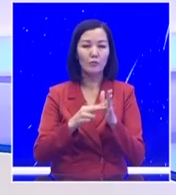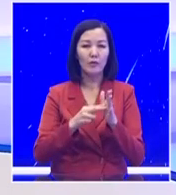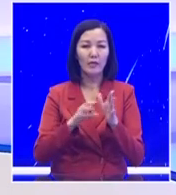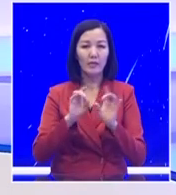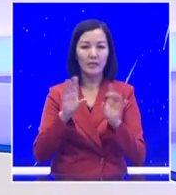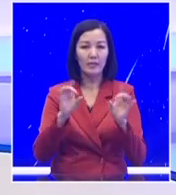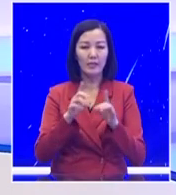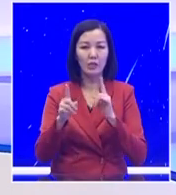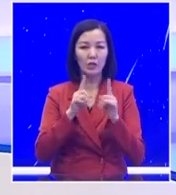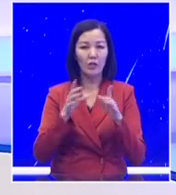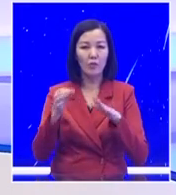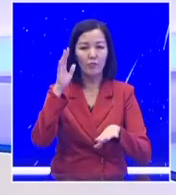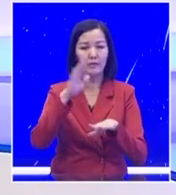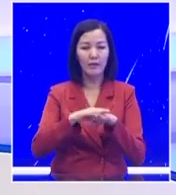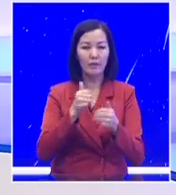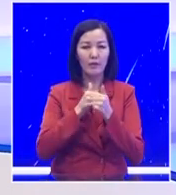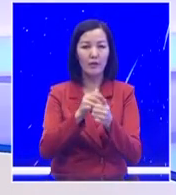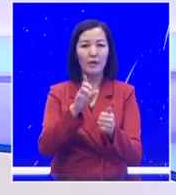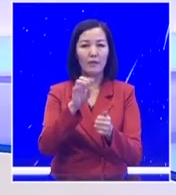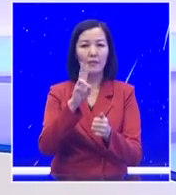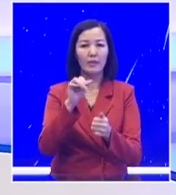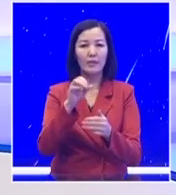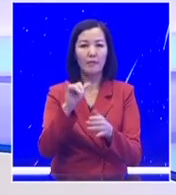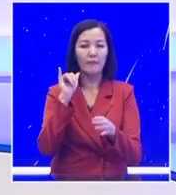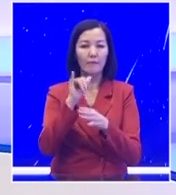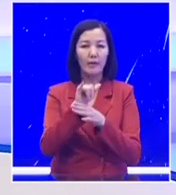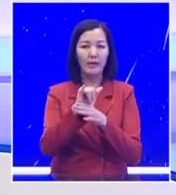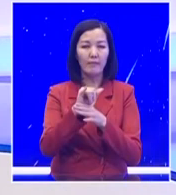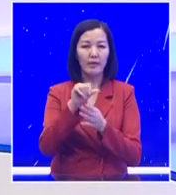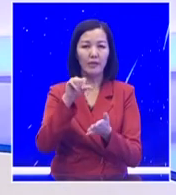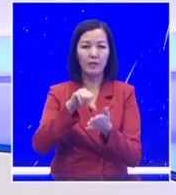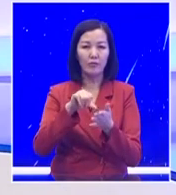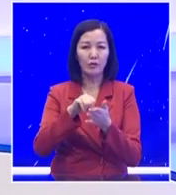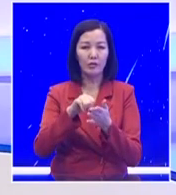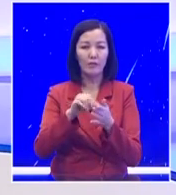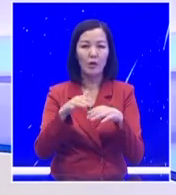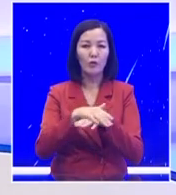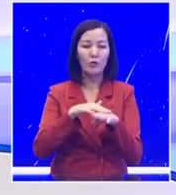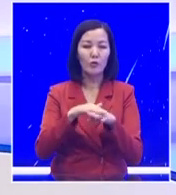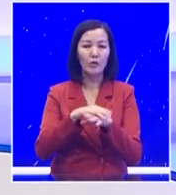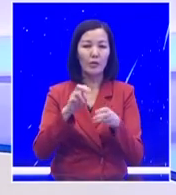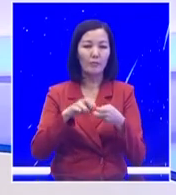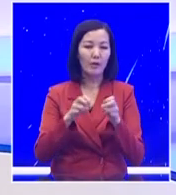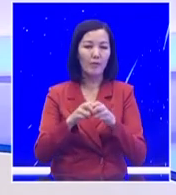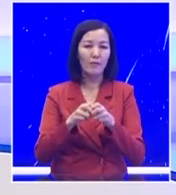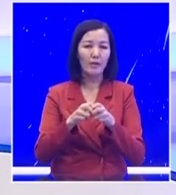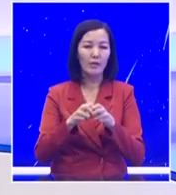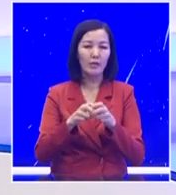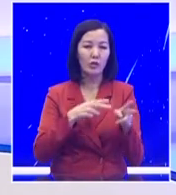бөлісті. Жиынға облыс әкімінің орынбасары Серікжан Бескемпіров арнайы барған. Жеке қабылда өткізіп, тұрғындардың мәселелерін